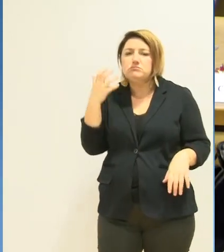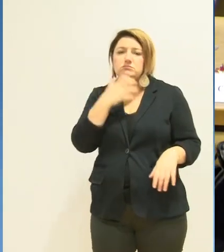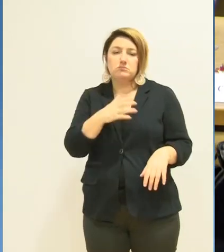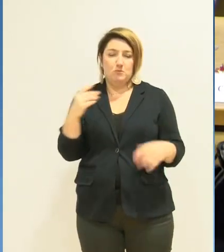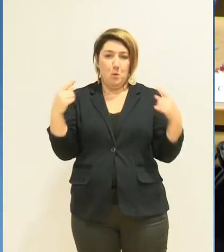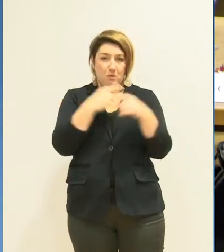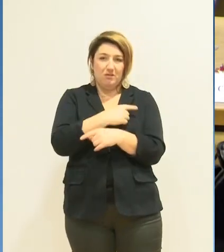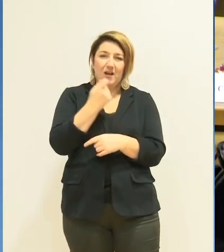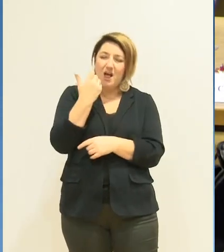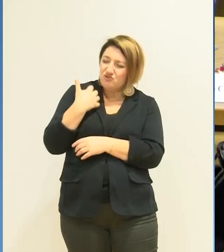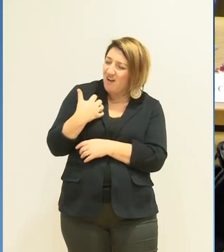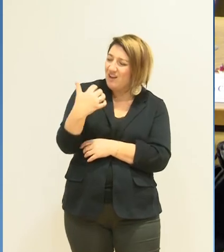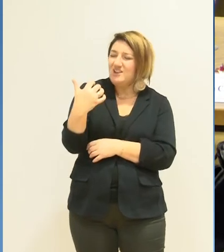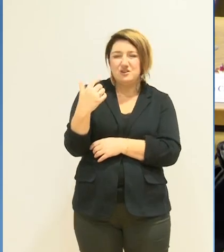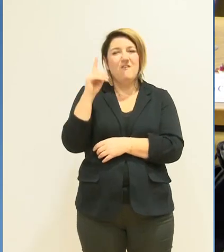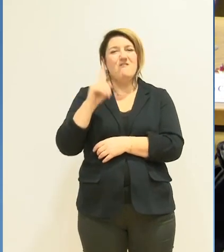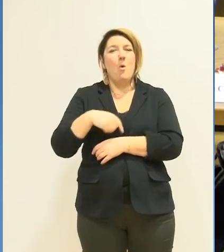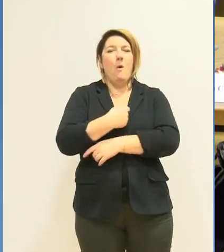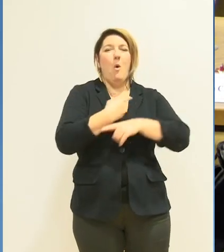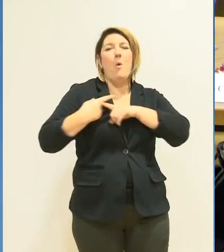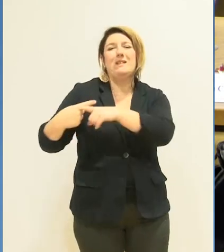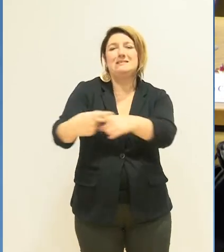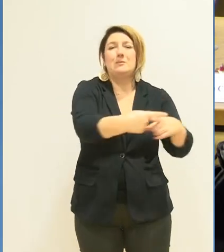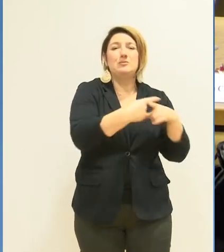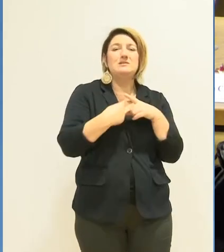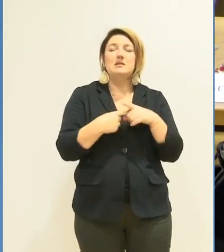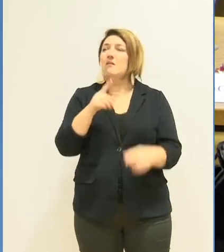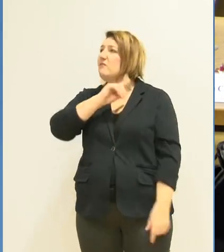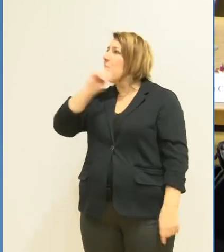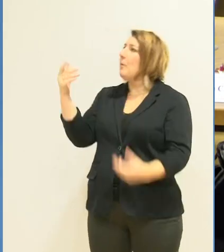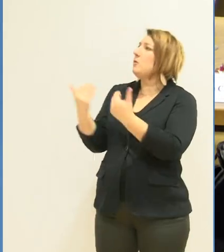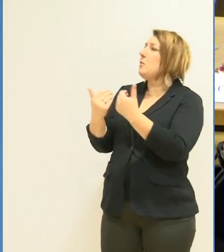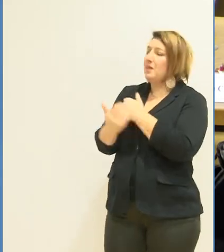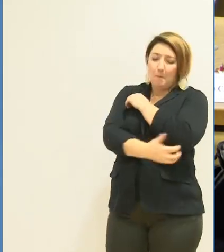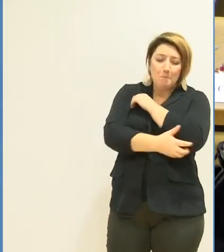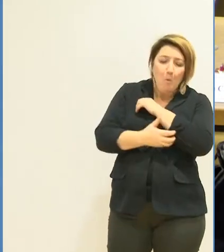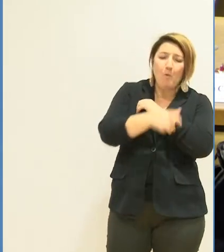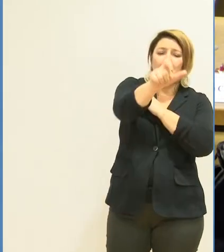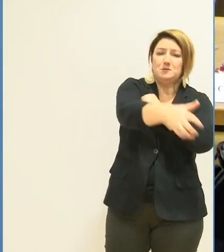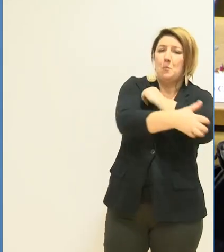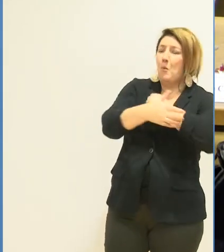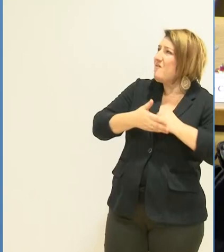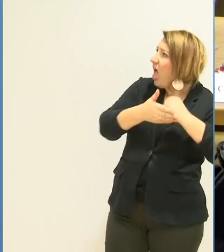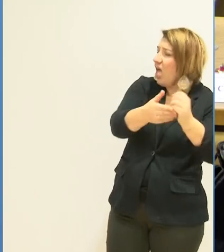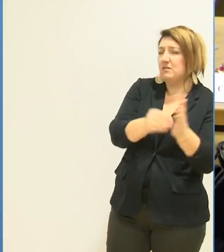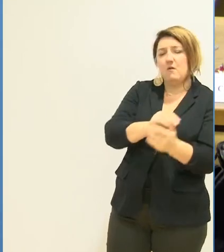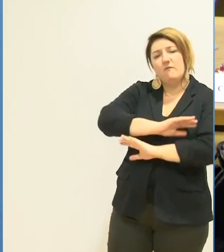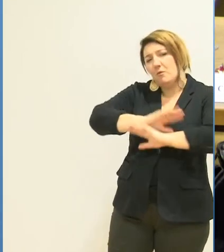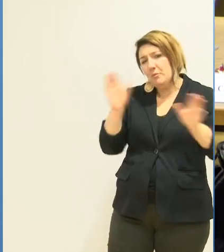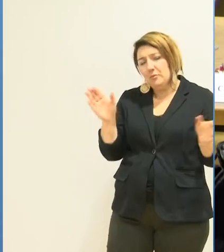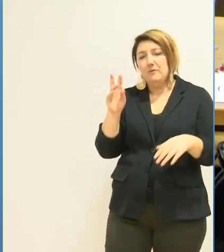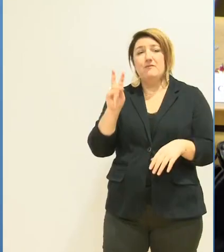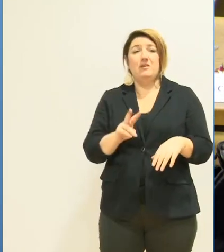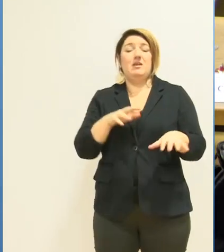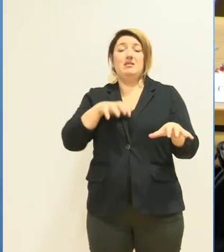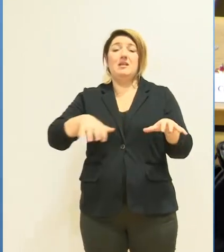continuer à demander aux pauvres d'aider les pauvres car par leur position au plus près des attentes et les besoins des territoires